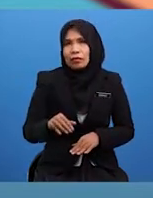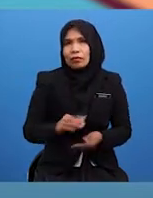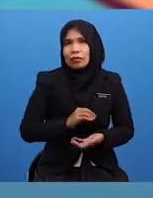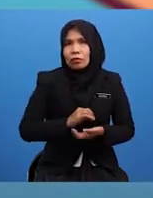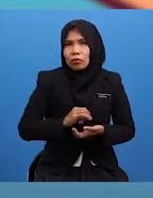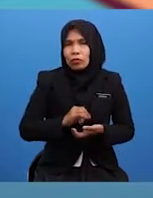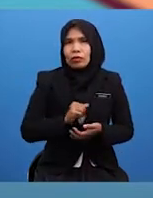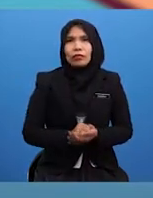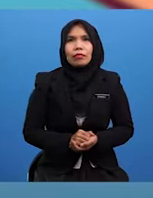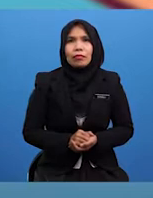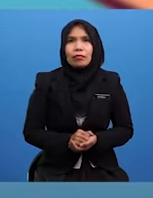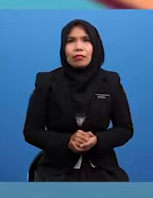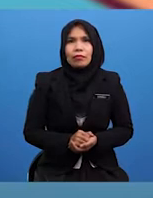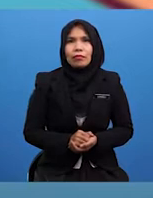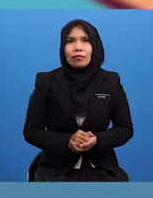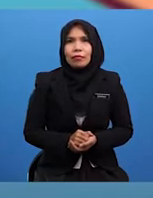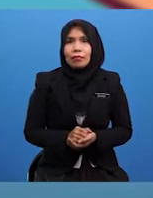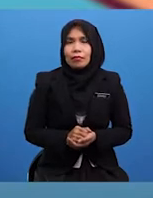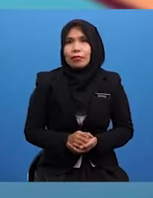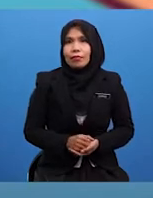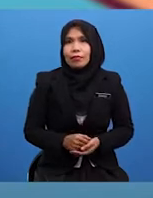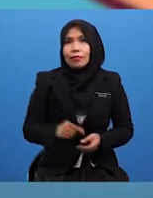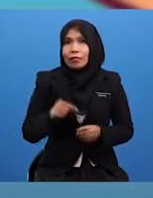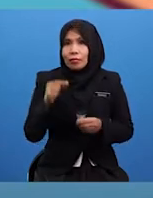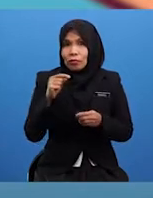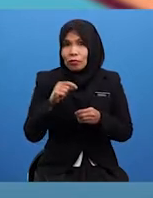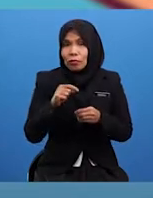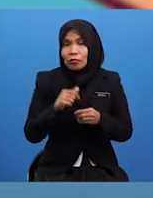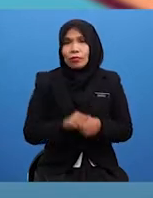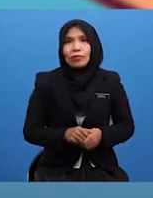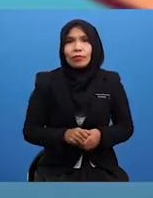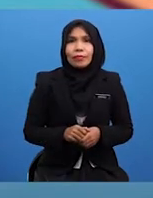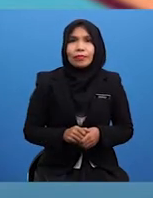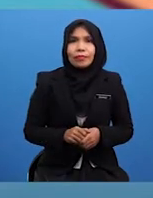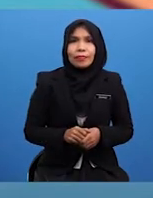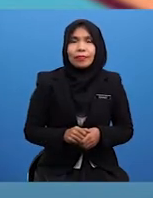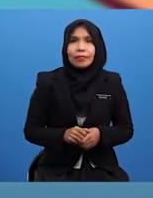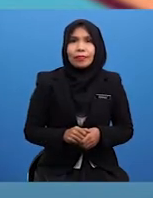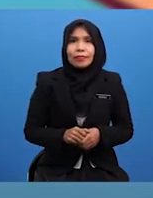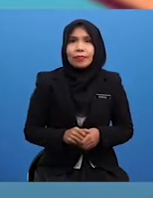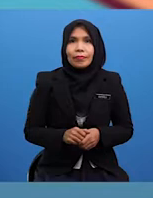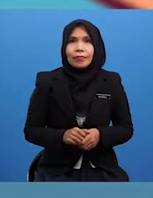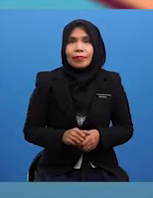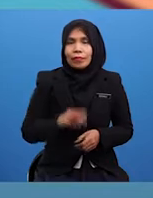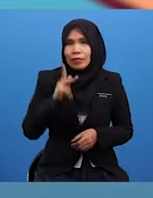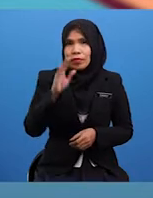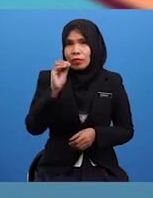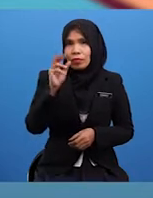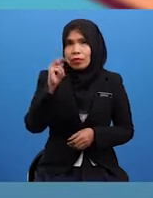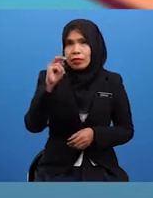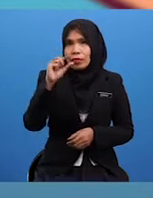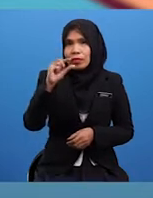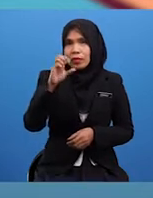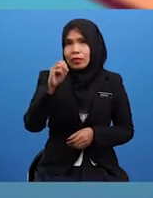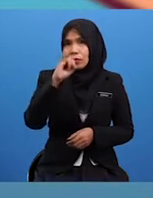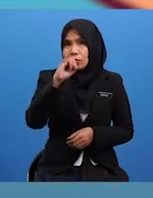palam menggunakan bahan konduktor elektrik, berkongsi terlalu banyak peralatan dalam satu